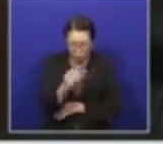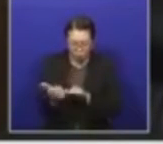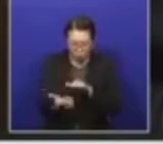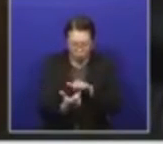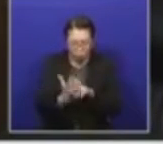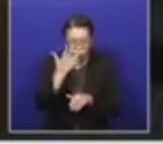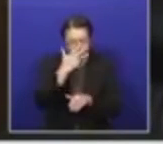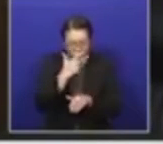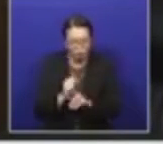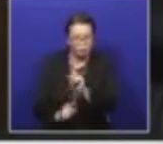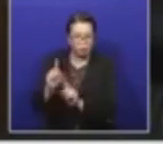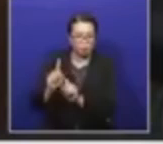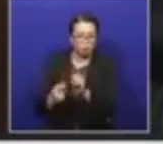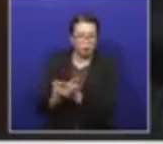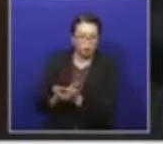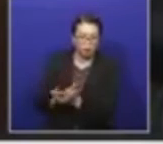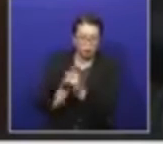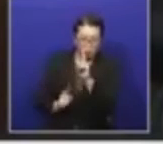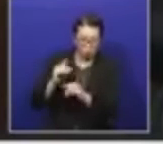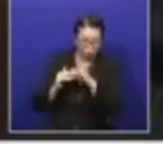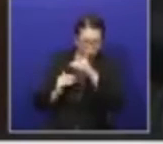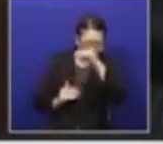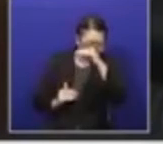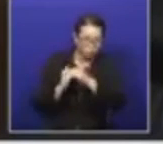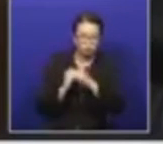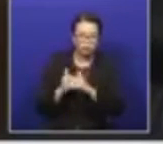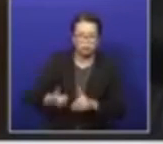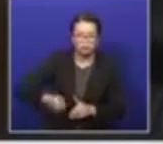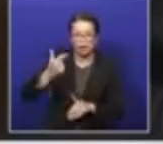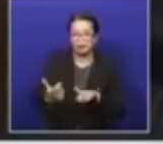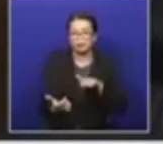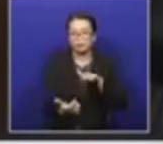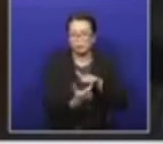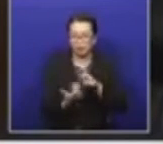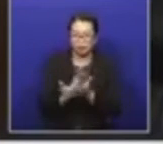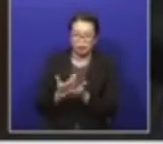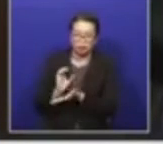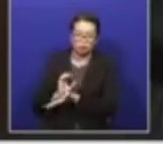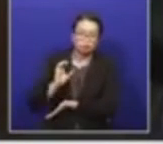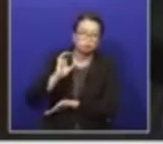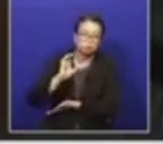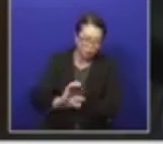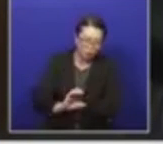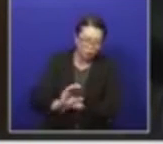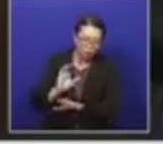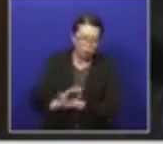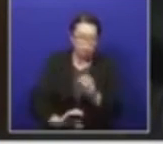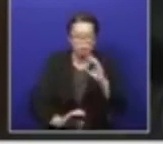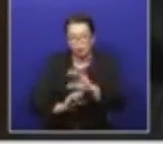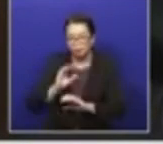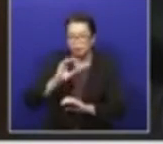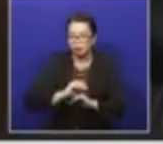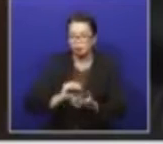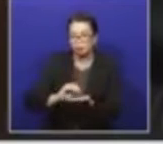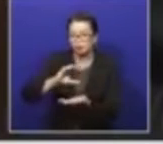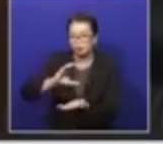มีท่านก็ไปประมูลคนประมูลสูงสุดก็ได้ไปเอาเงินใส่กองทุนนี้ไปแล้วก็เป็นเรื่อง